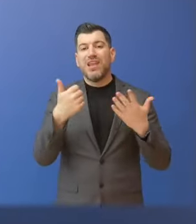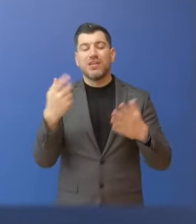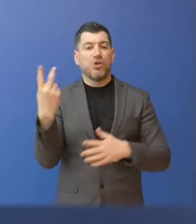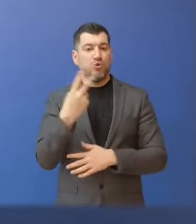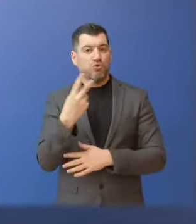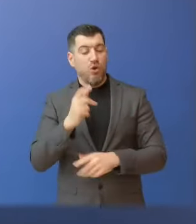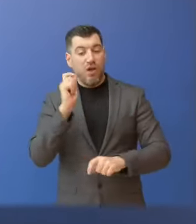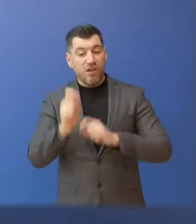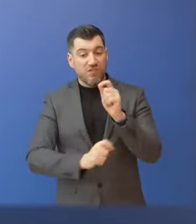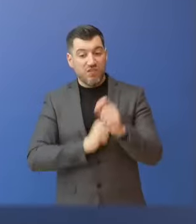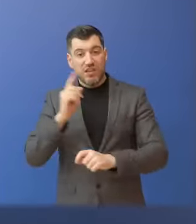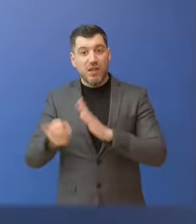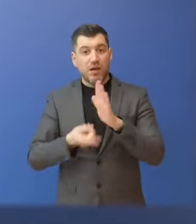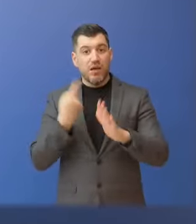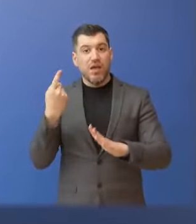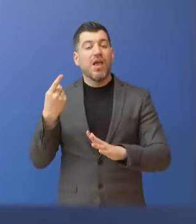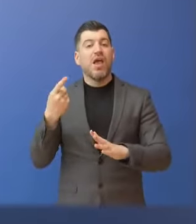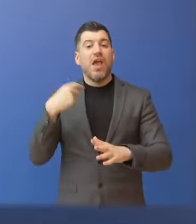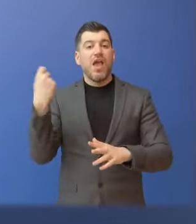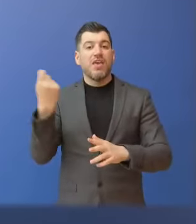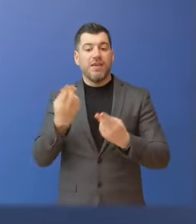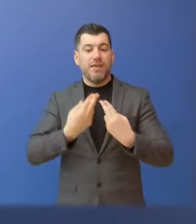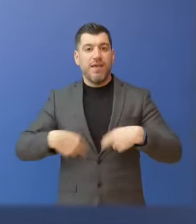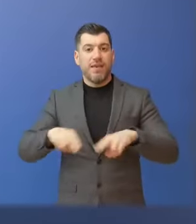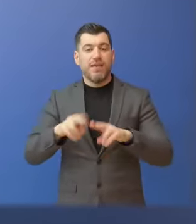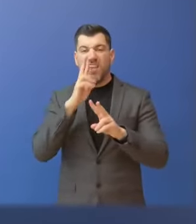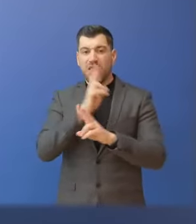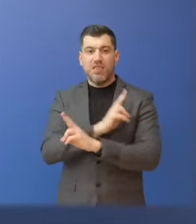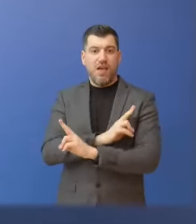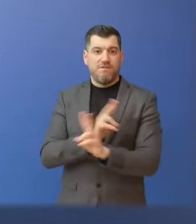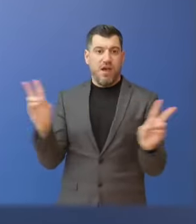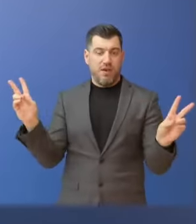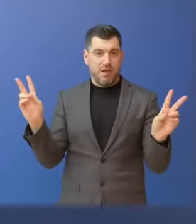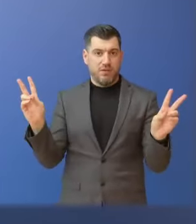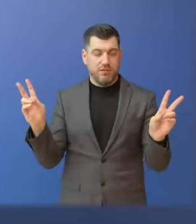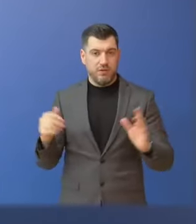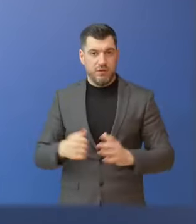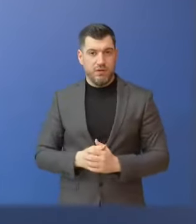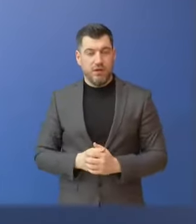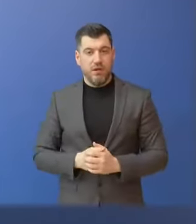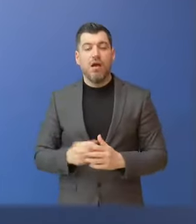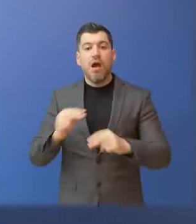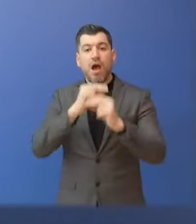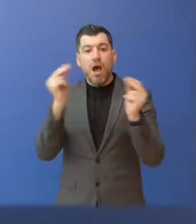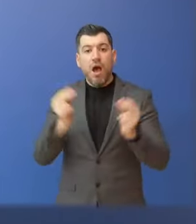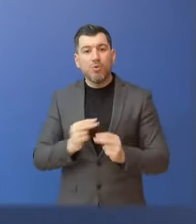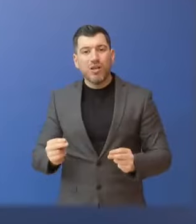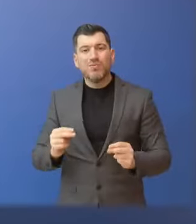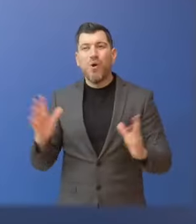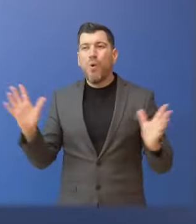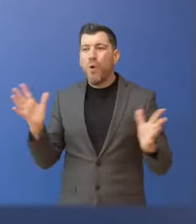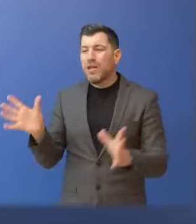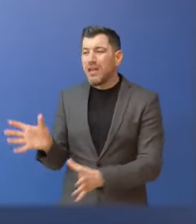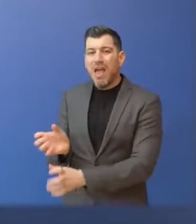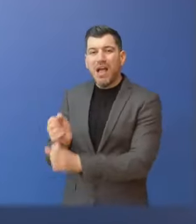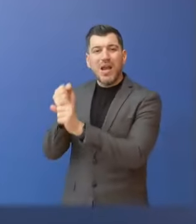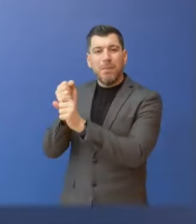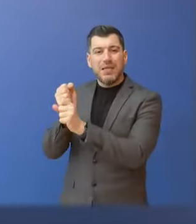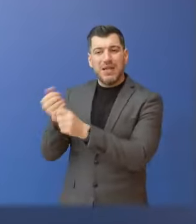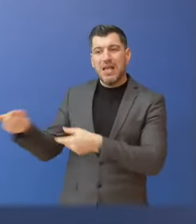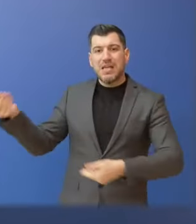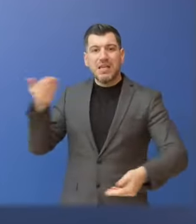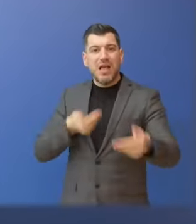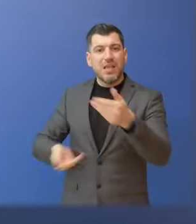συστήθηκε για πρώτη φορά η εθνική αρχή διαφάνειας έτσι ολοκληρώθηκαν όλες οι εκκρεμείς καταγγελίες για